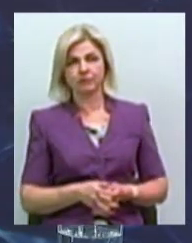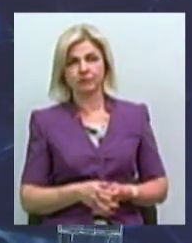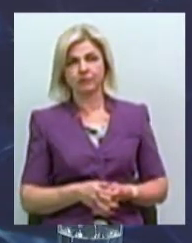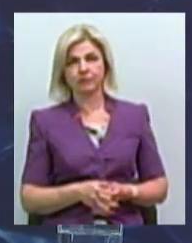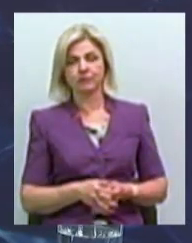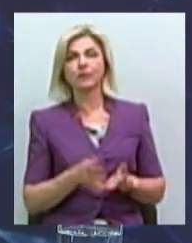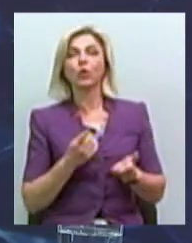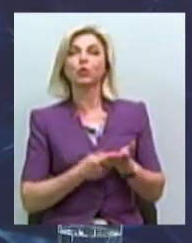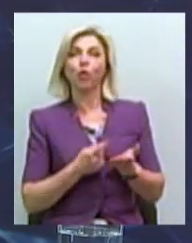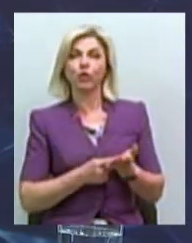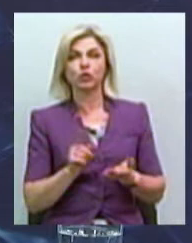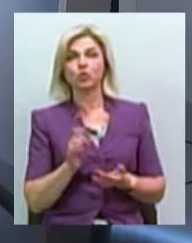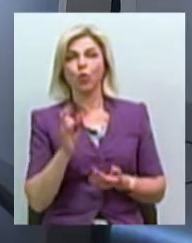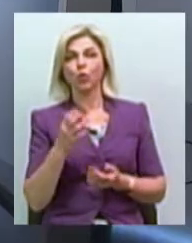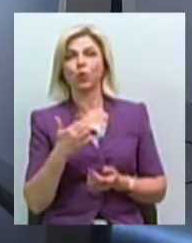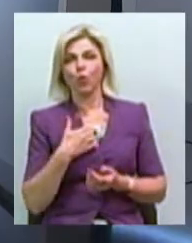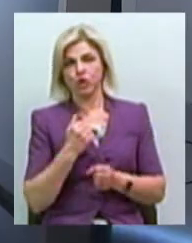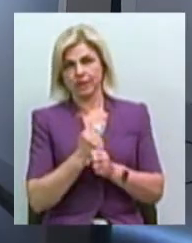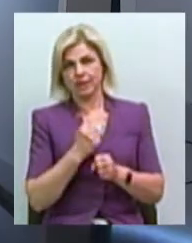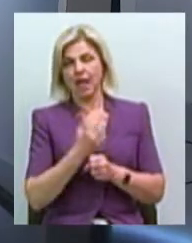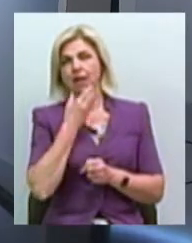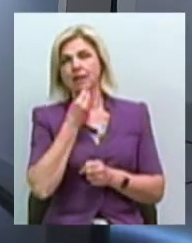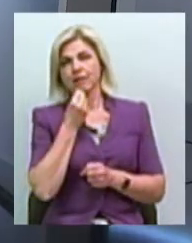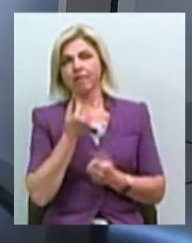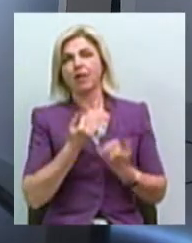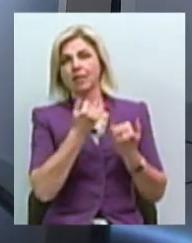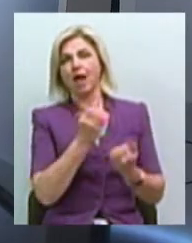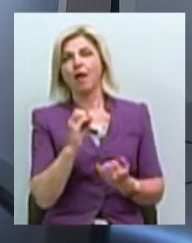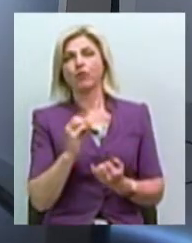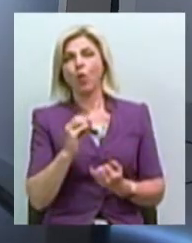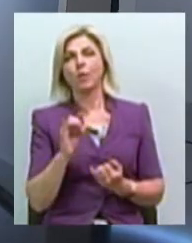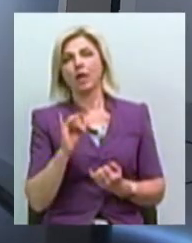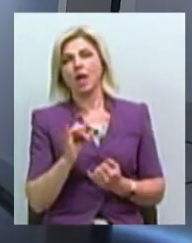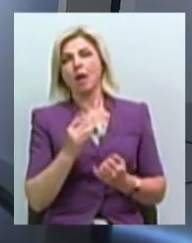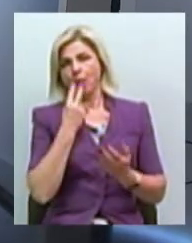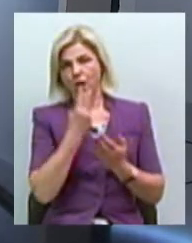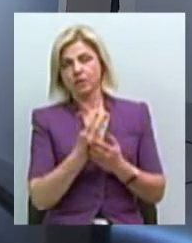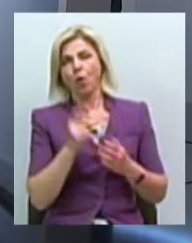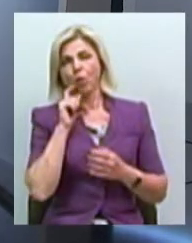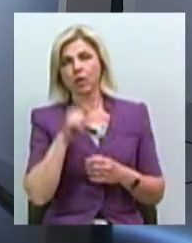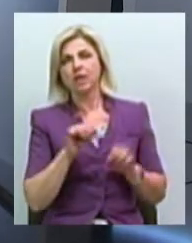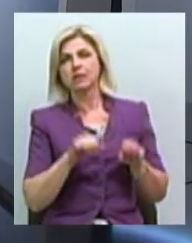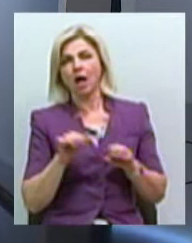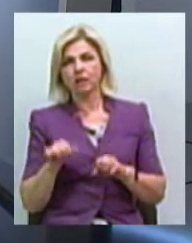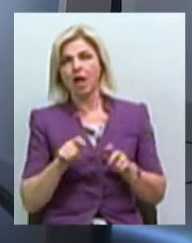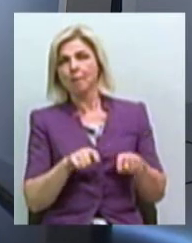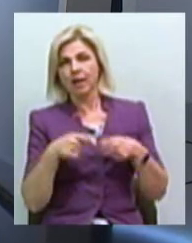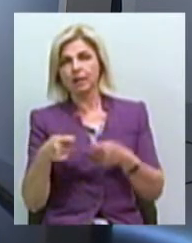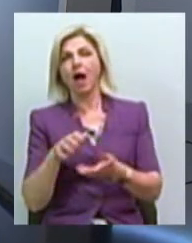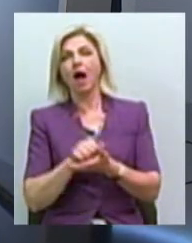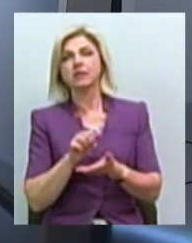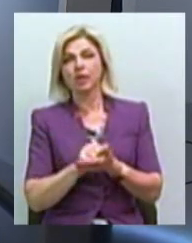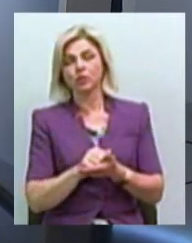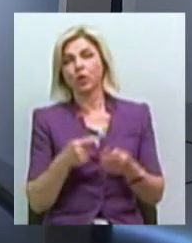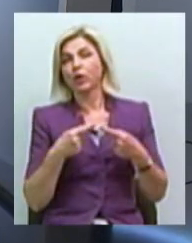доводів, що він хоче створити картинку для Європи, там для всього світу і показати, що ми здатні, Україна здатна передати в концесію,